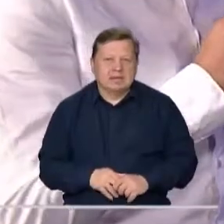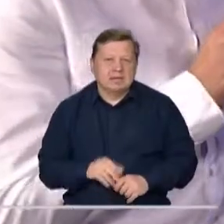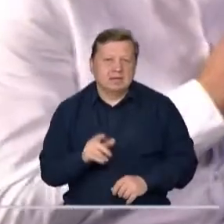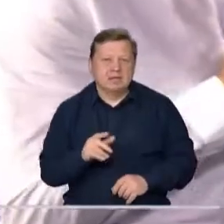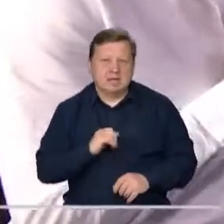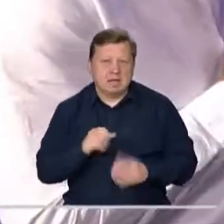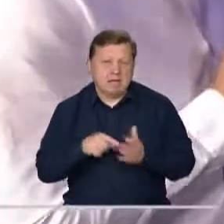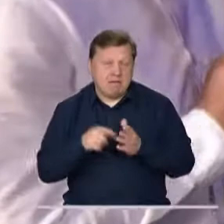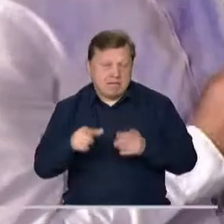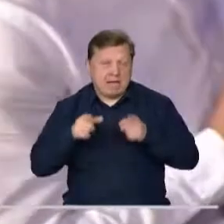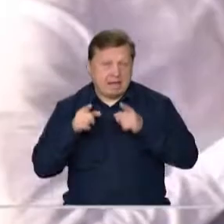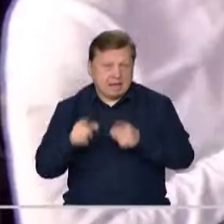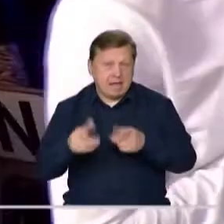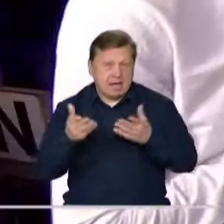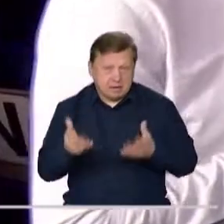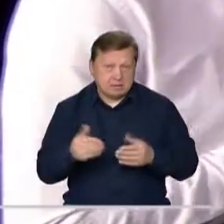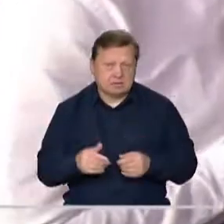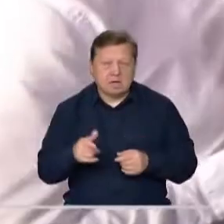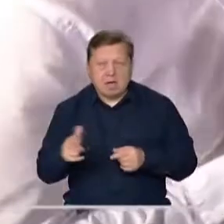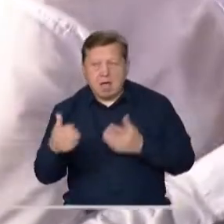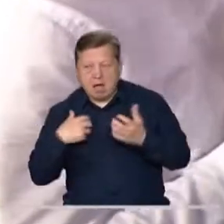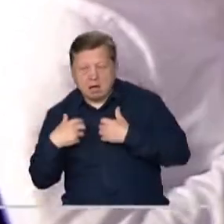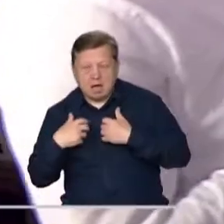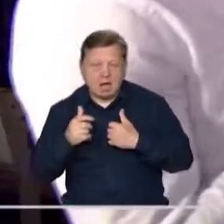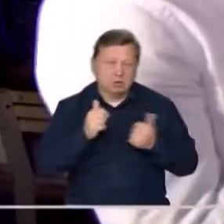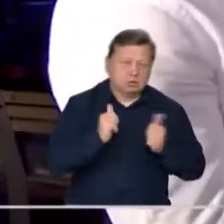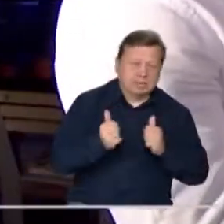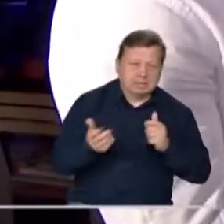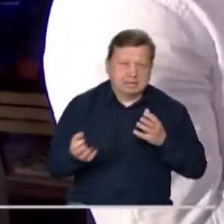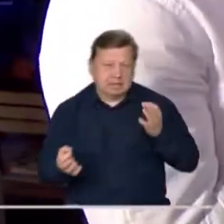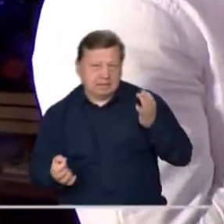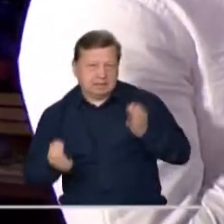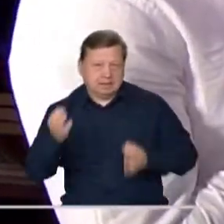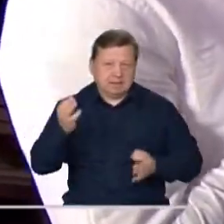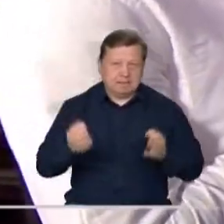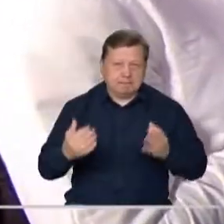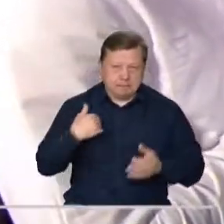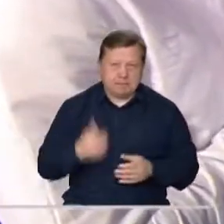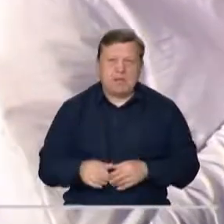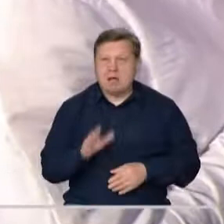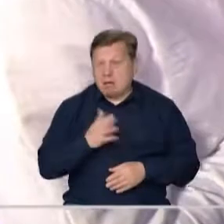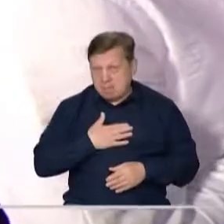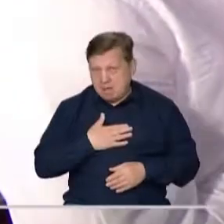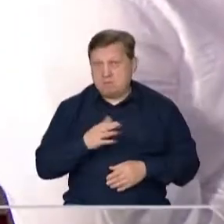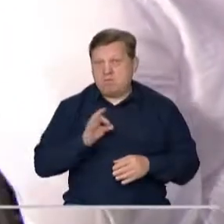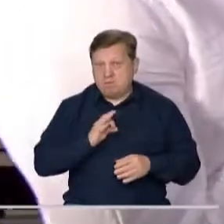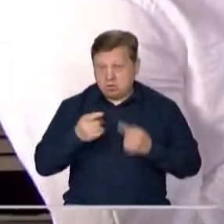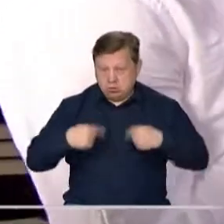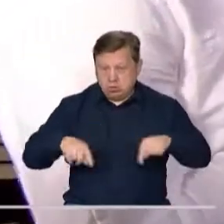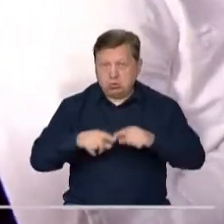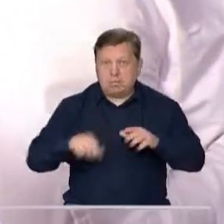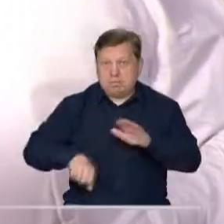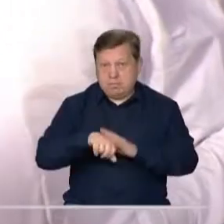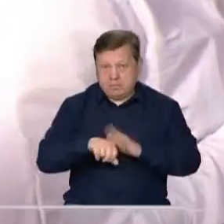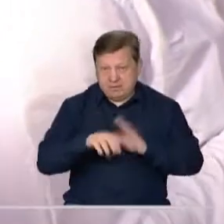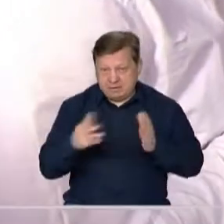nasz kierunek był właśnie oparty na artystycznym bądź sportowym. Dzięki temu teraz kierunku. Gramy. Mamy swoją drużynę piłkarską, Pectus Football Team, więc